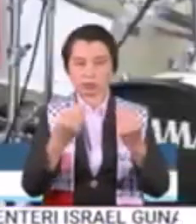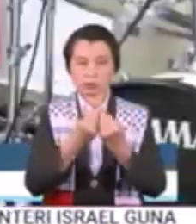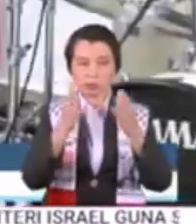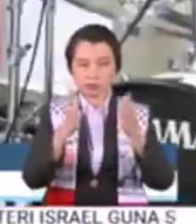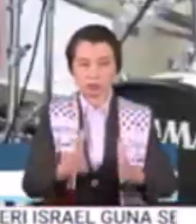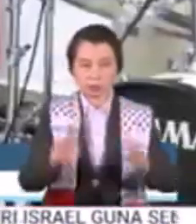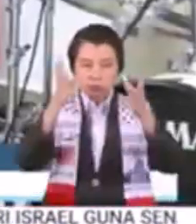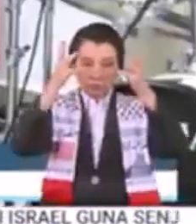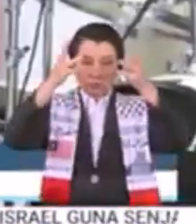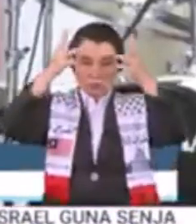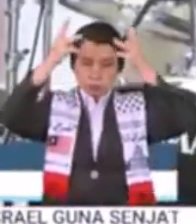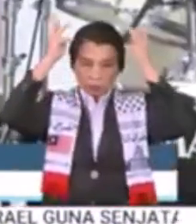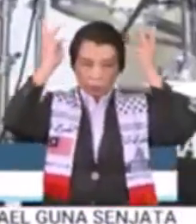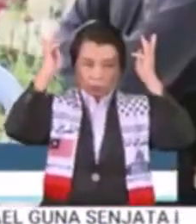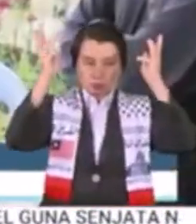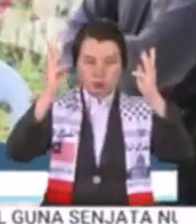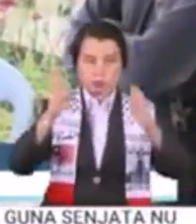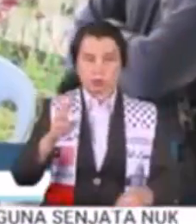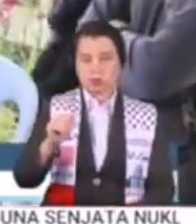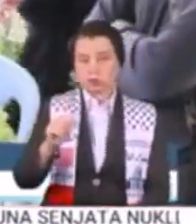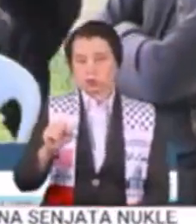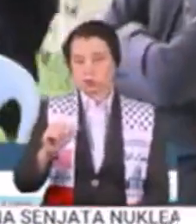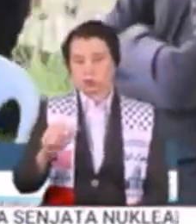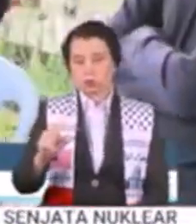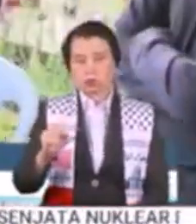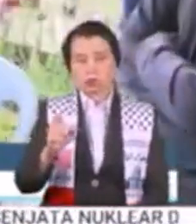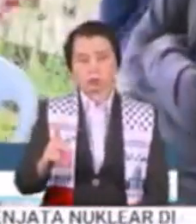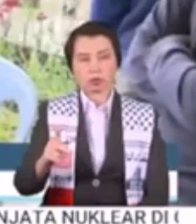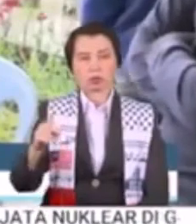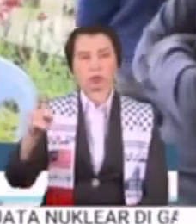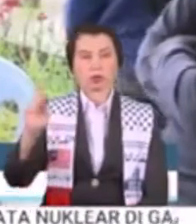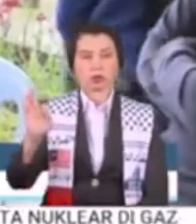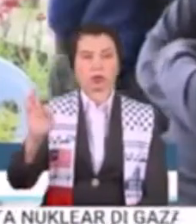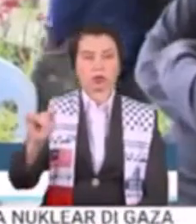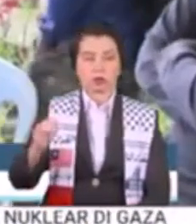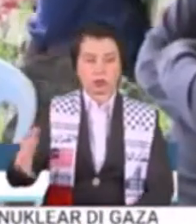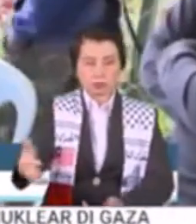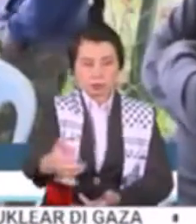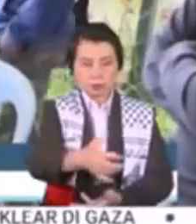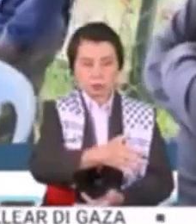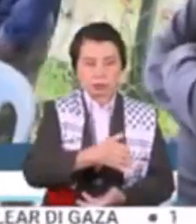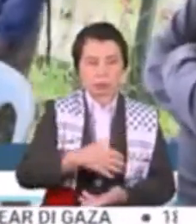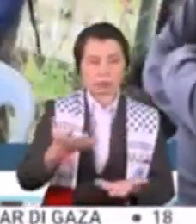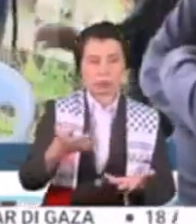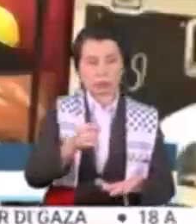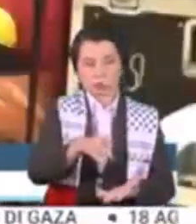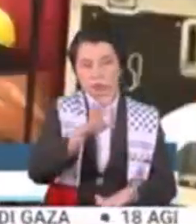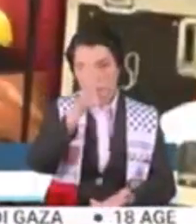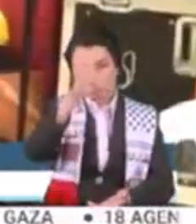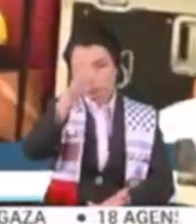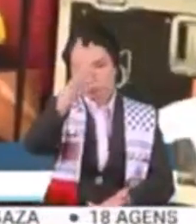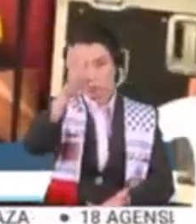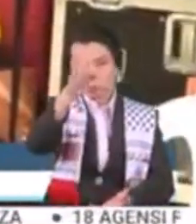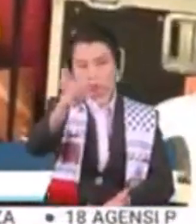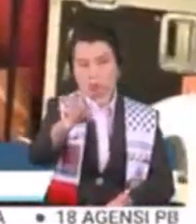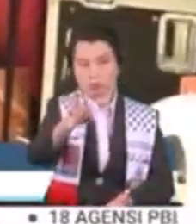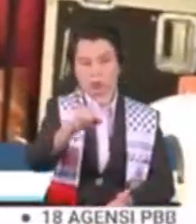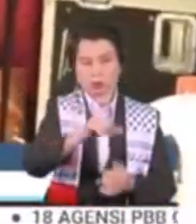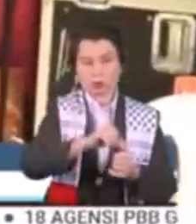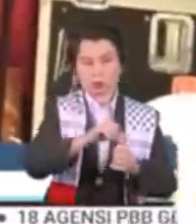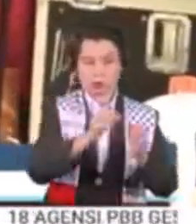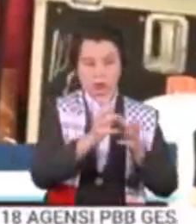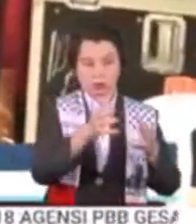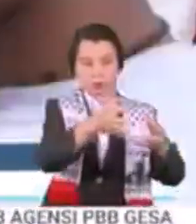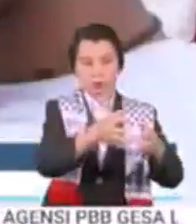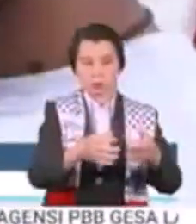asli. Katanya Asyik FM turun padang di Sungai Ruil bagi mengumpulkan karya dan hasil seni yang dicipta mereka. Setiap